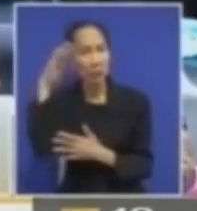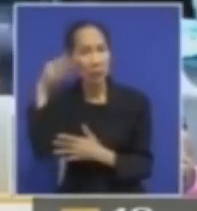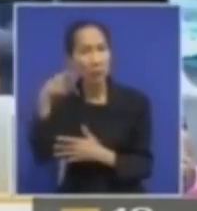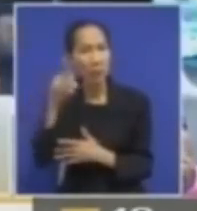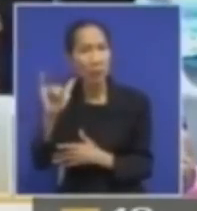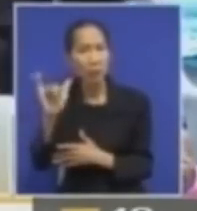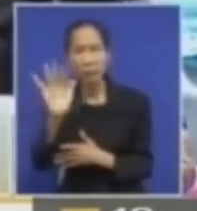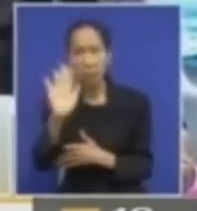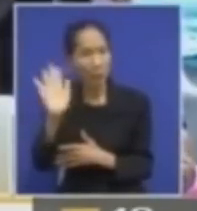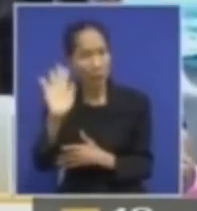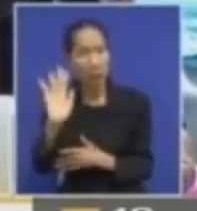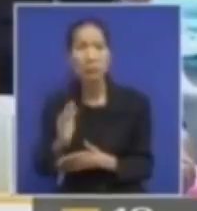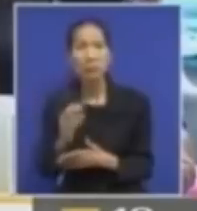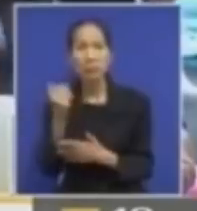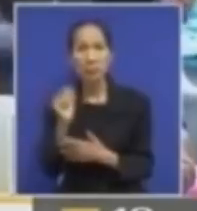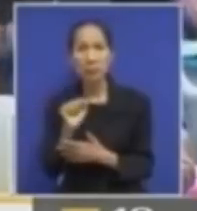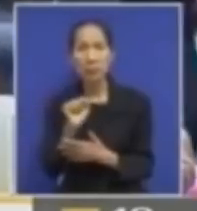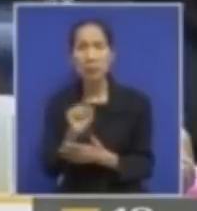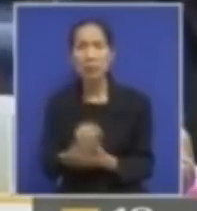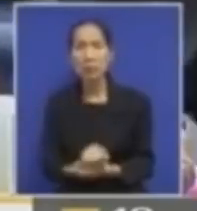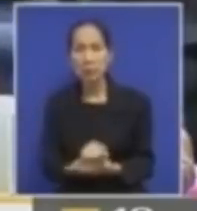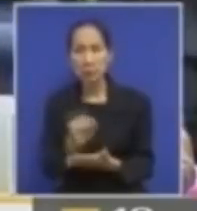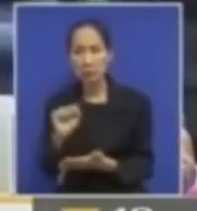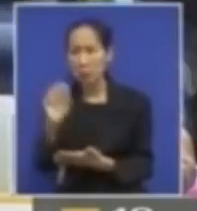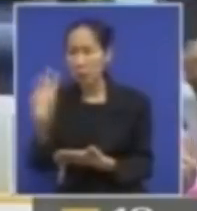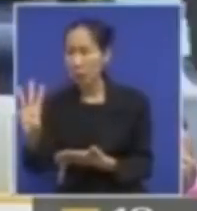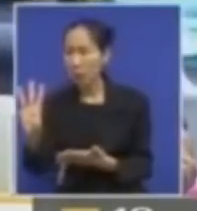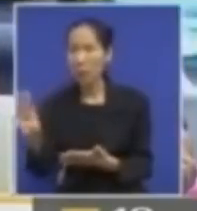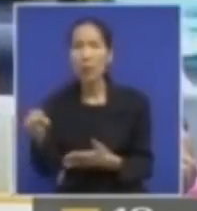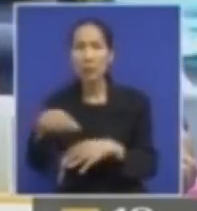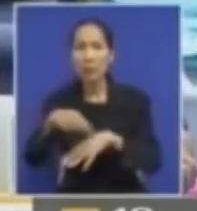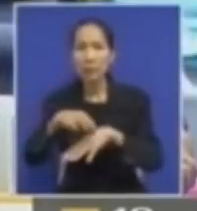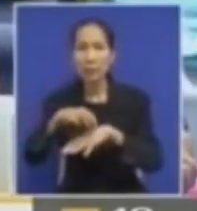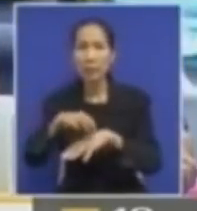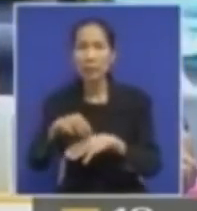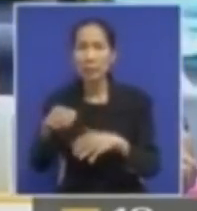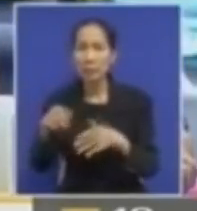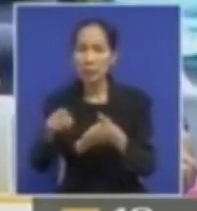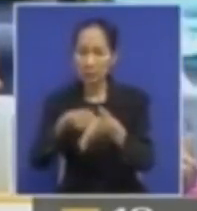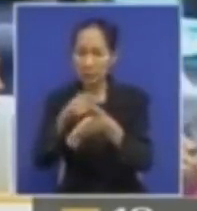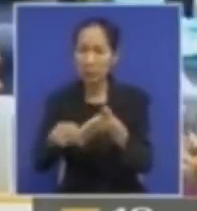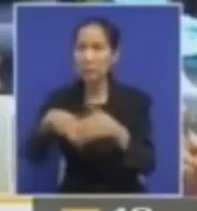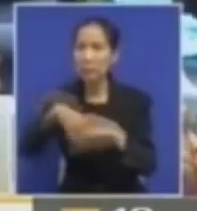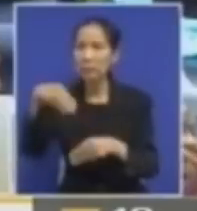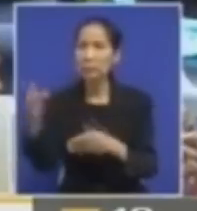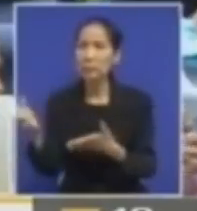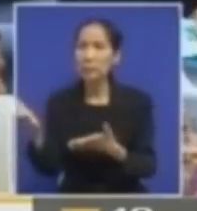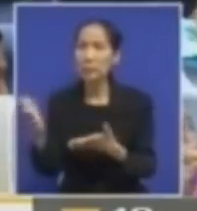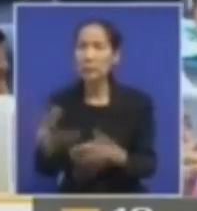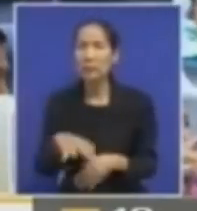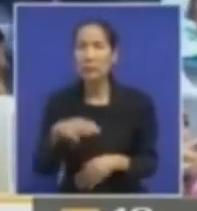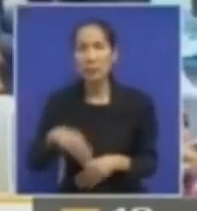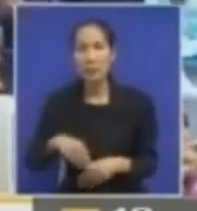ขาบอกว่าสมาชิกวุฒิสภาไม่ได้มาจากการเลือกโดยประชาชนเป็นข้อเสนอของน้องๆเยาวชนนะครับไม่ใช่ผมเ